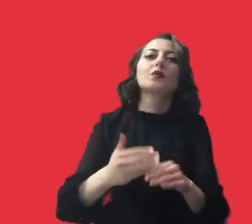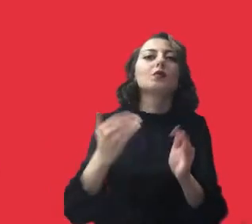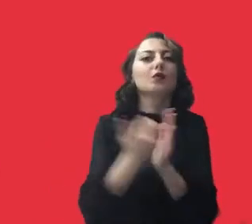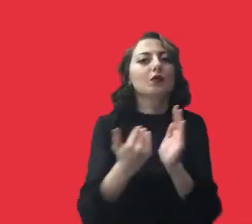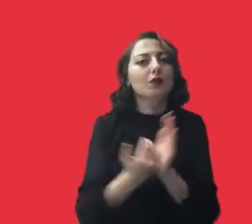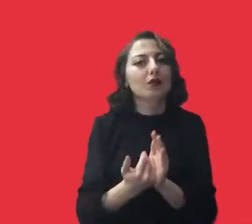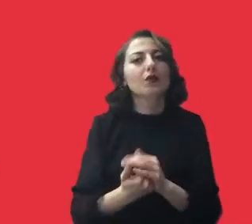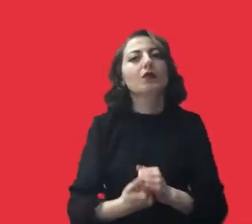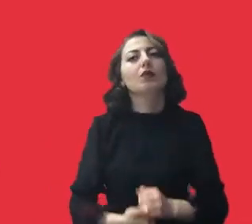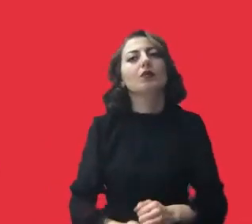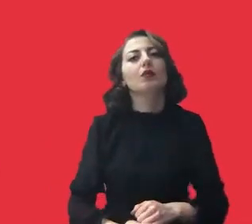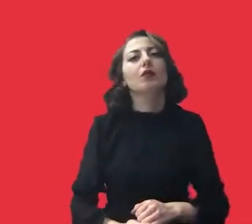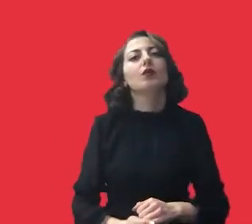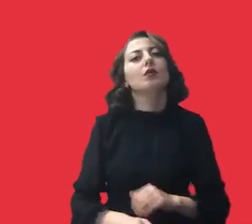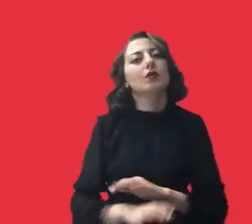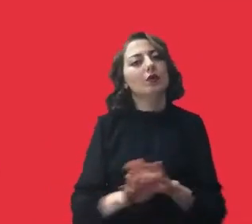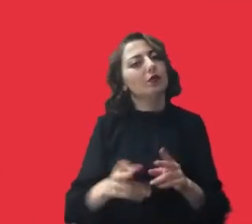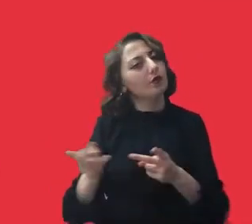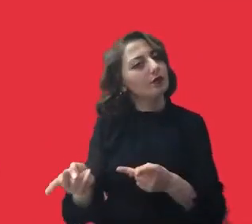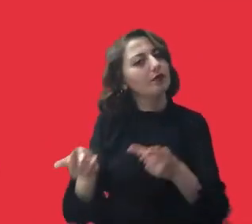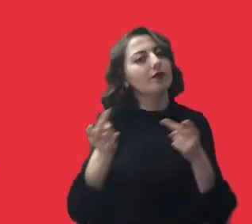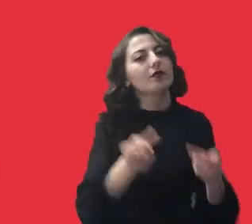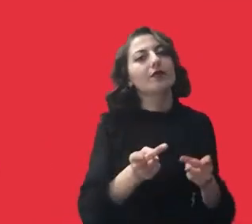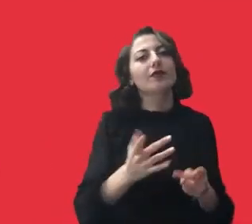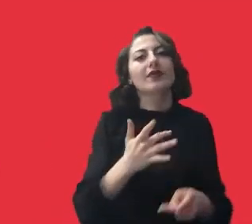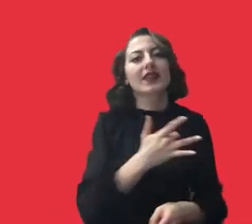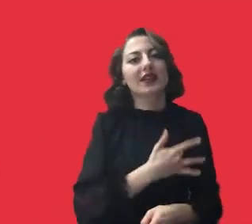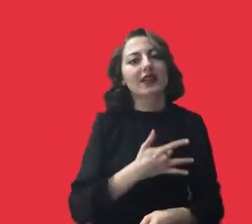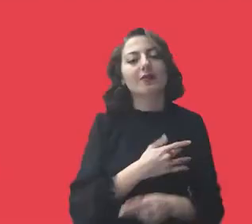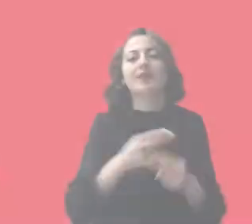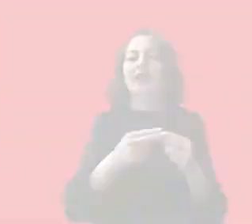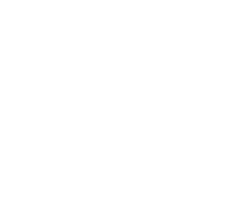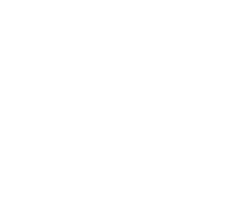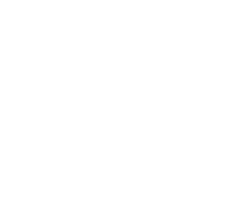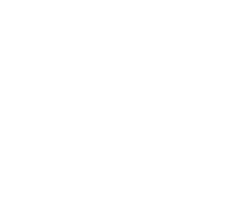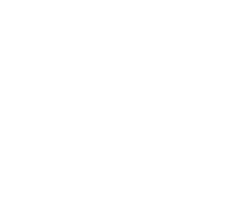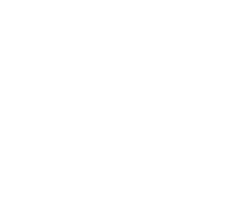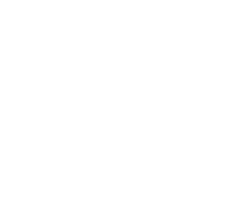that, panelimize, daha doğrusu we would like gönüllü to hikayelere proceed geçelim. with the volunteer stories.